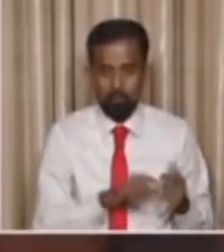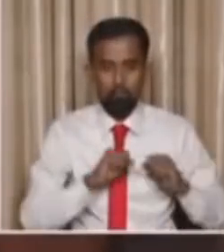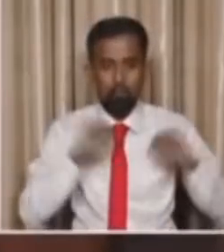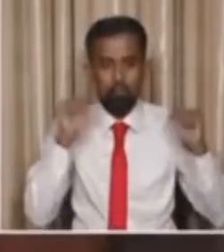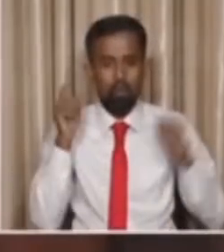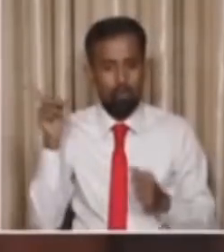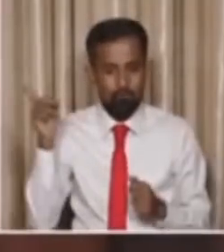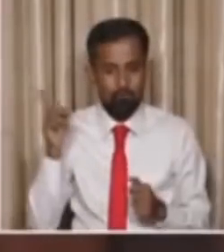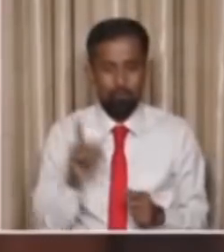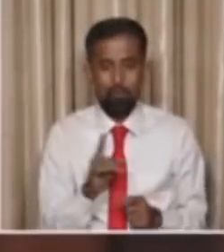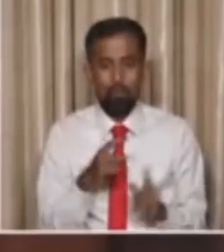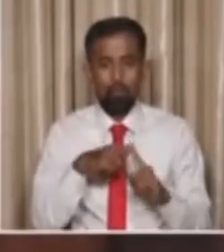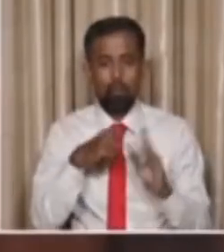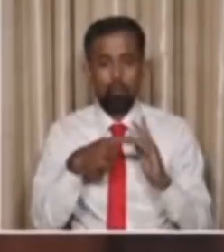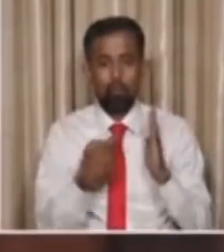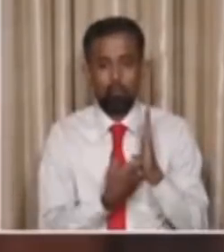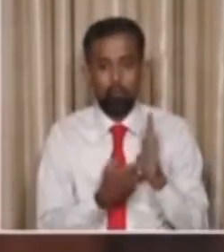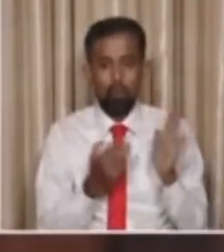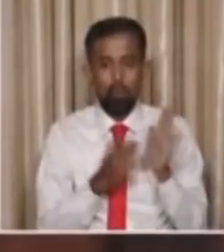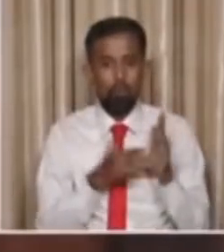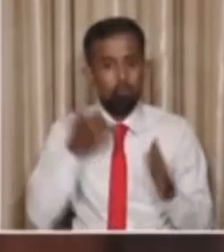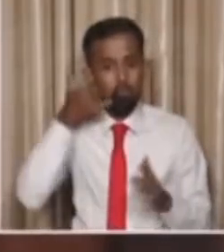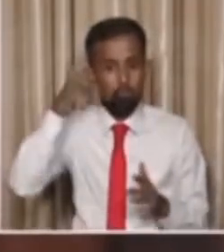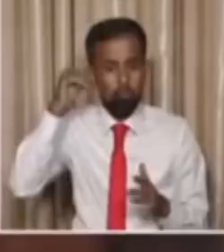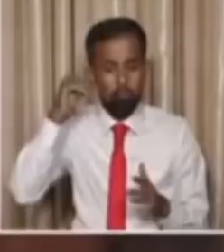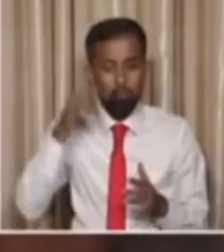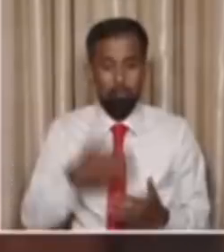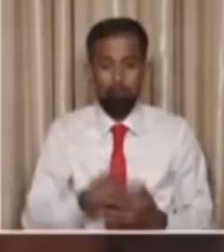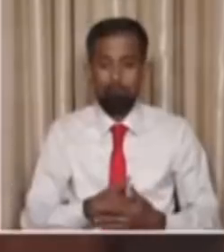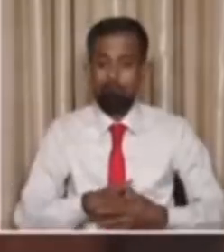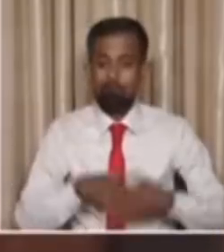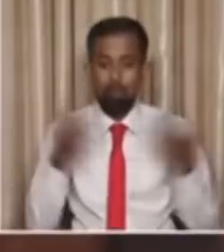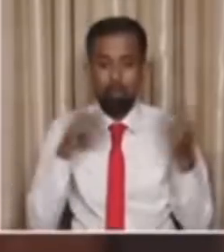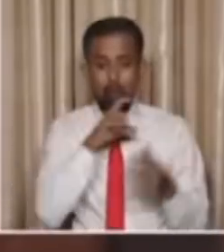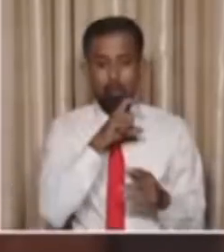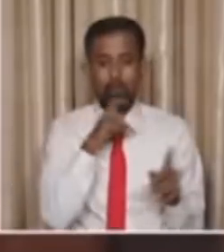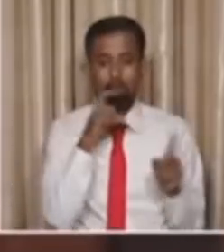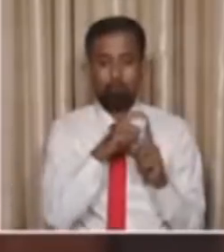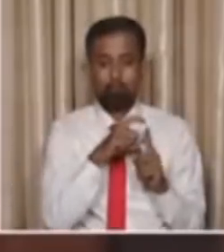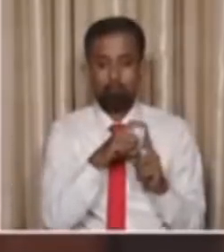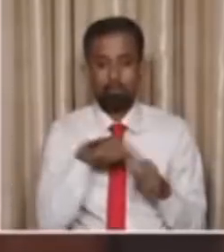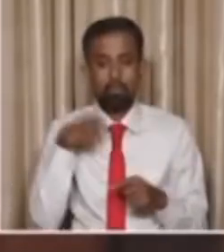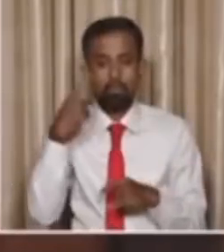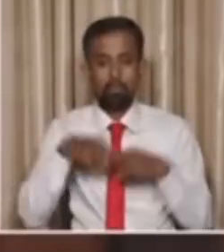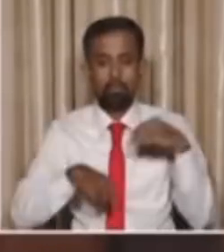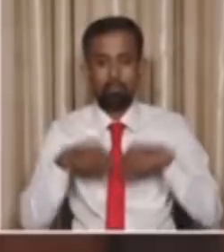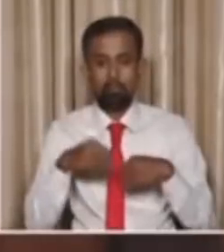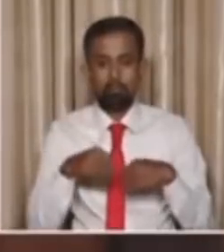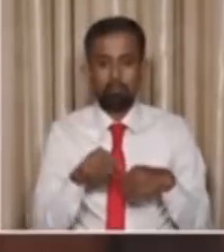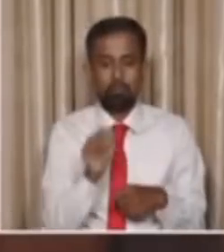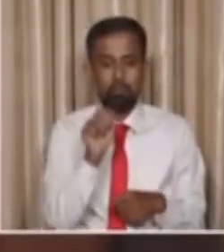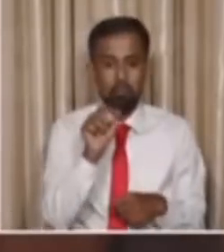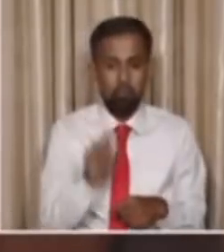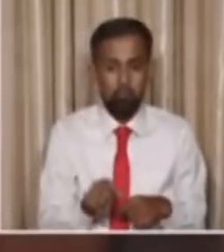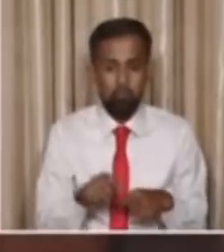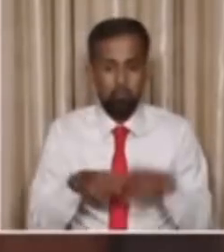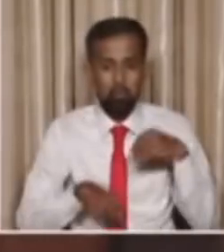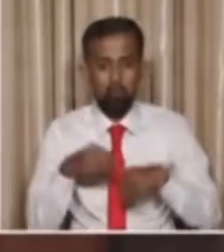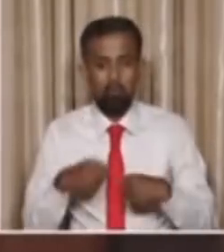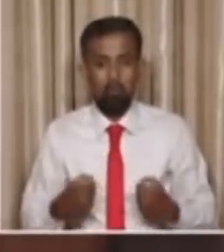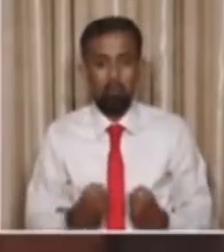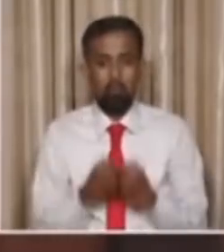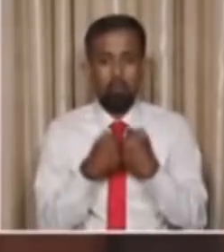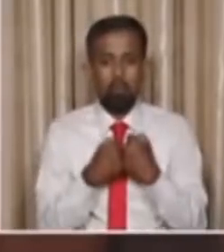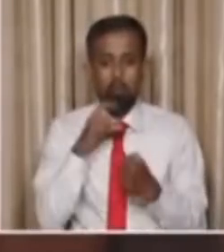වෙනවා. කුරුන්දුර්මැලේ මුලතිව් දිස්ත්‍රික්කේ විශාල එකක්. ඒකේ කොළඹ දිස්ත්‍රික්කේ ඊළඟ සඳෙදි මනාප සඳෙකුත් මනාප සම්බන්ධ ගැටලුවක් වෙනවා.